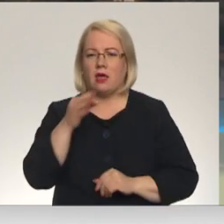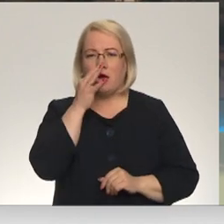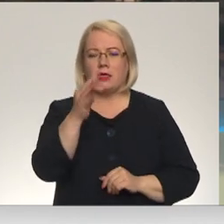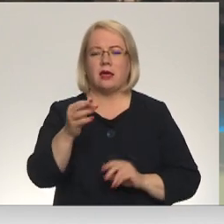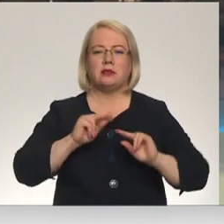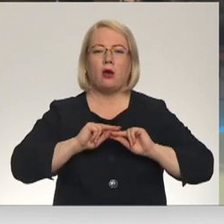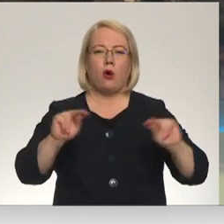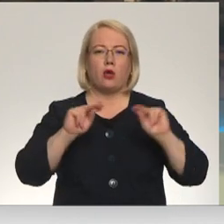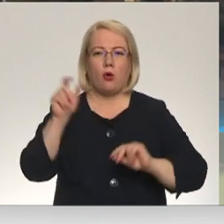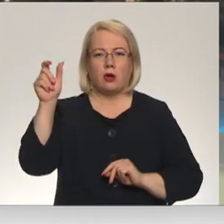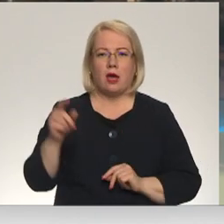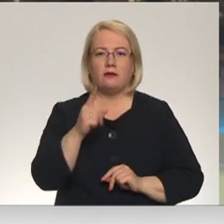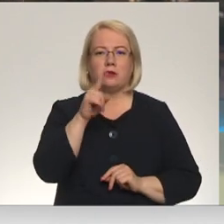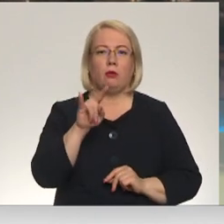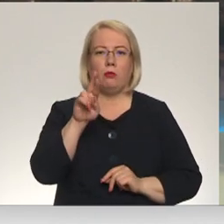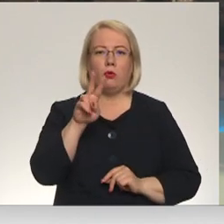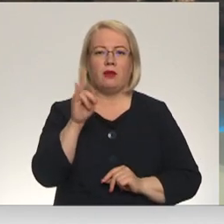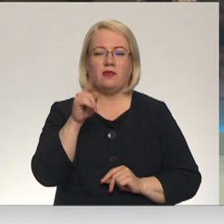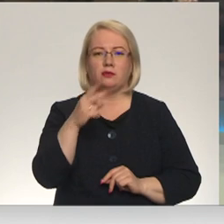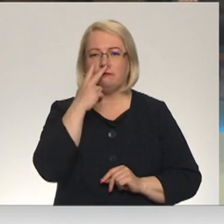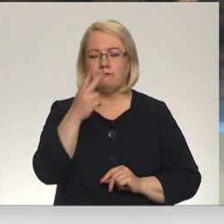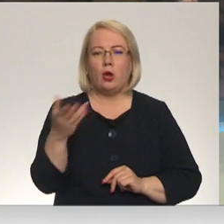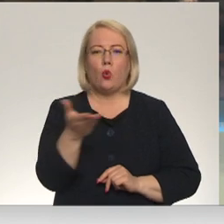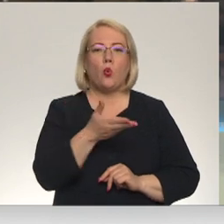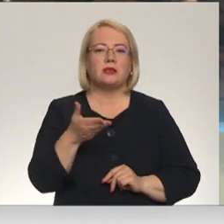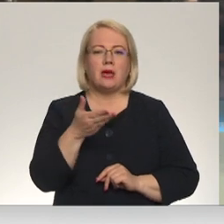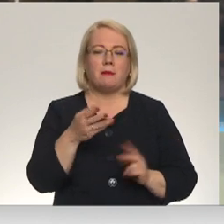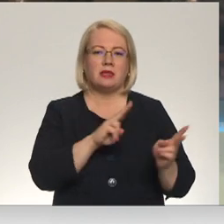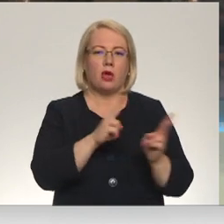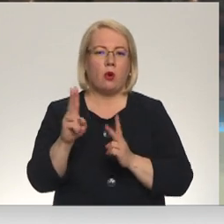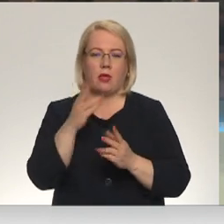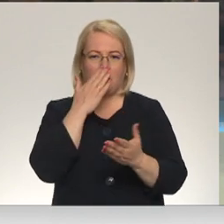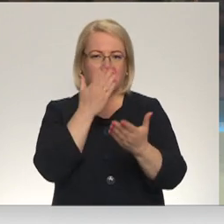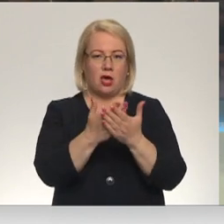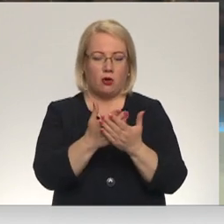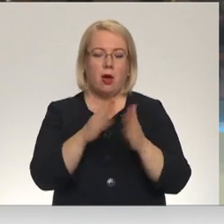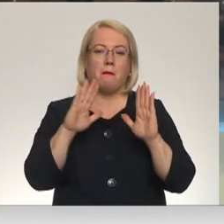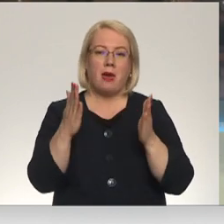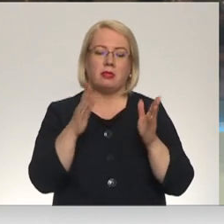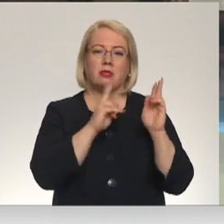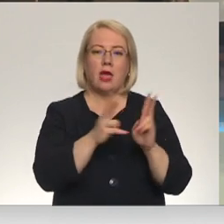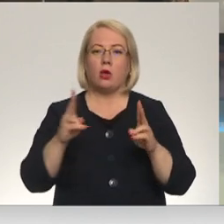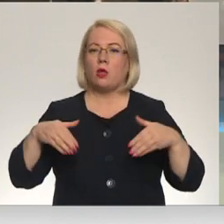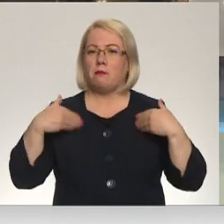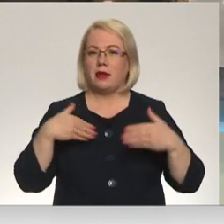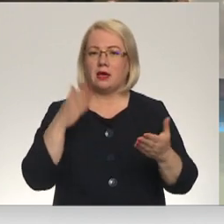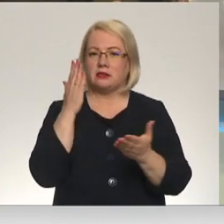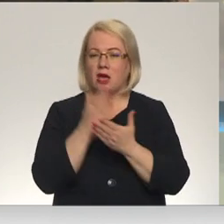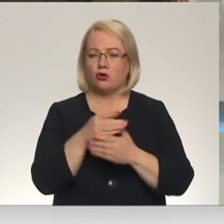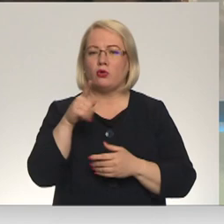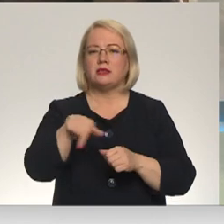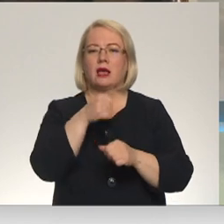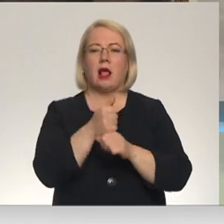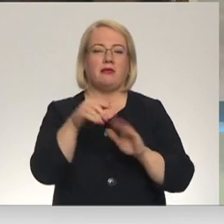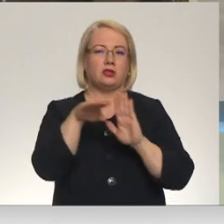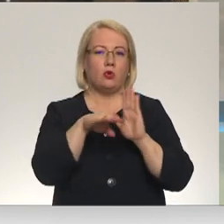horeogrāfs Jānis Purviņš, noskatoties Kurzemes dejotāju sniegumu. Tomēr dejot prieks esot, un tas ir galvenais priekšnoteikums,